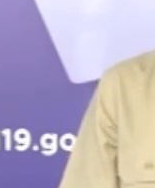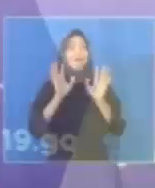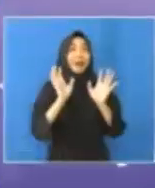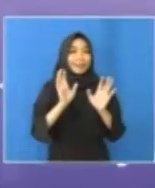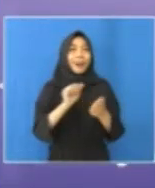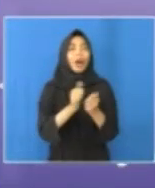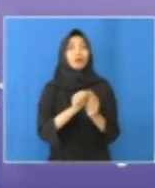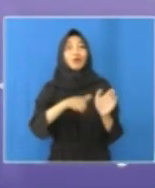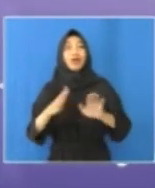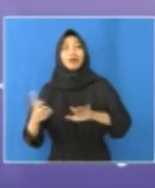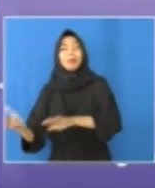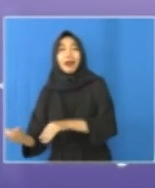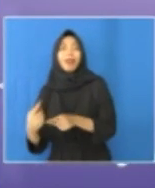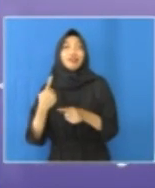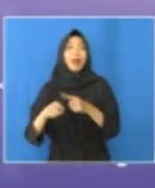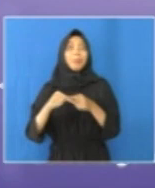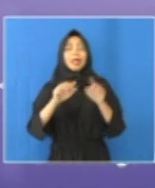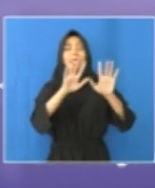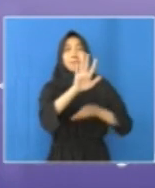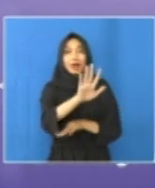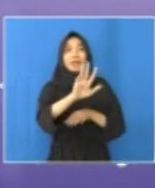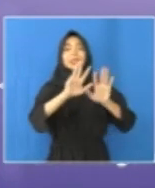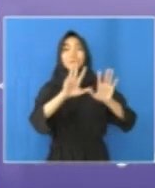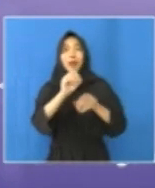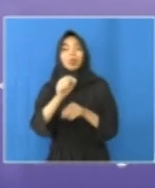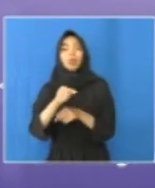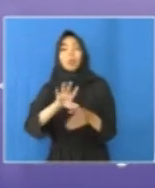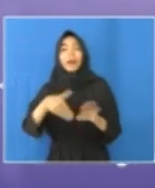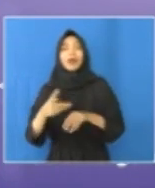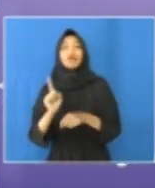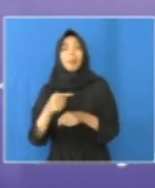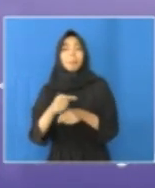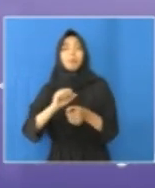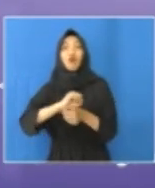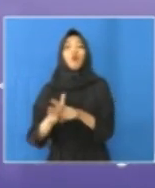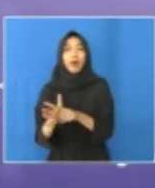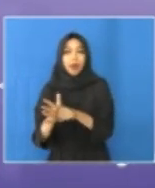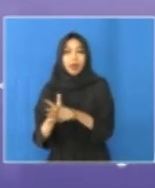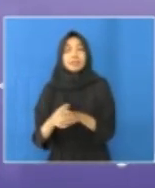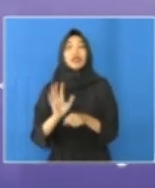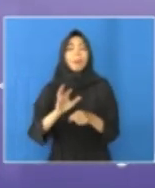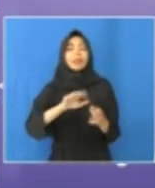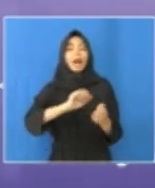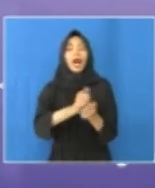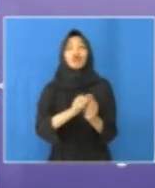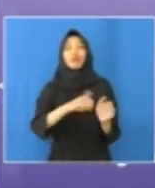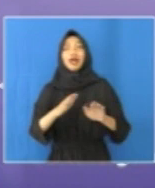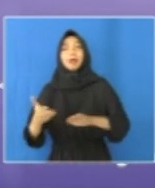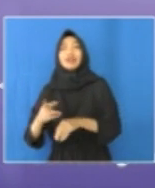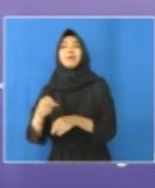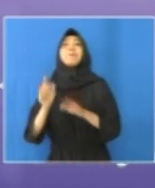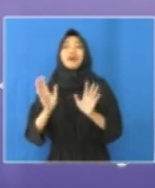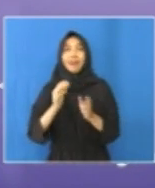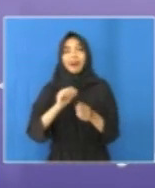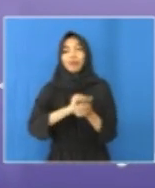Hai ada kasus-kasus yang lain yang meninggal bukan karena copied 19 provinsi yang terdampak